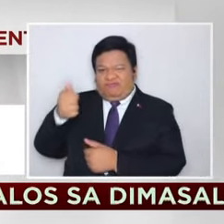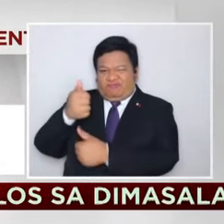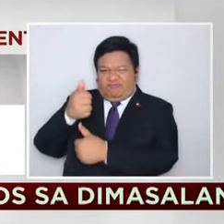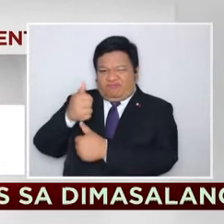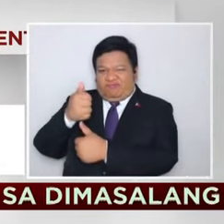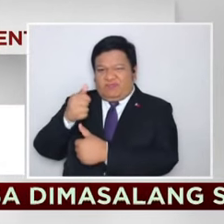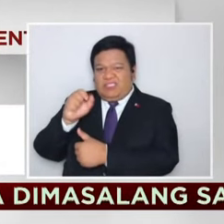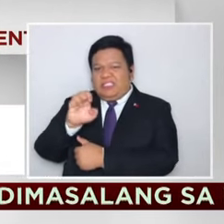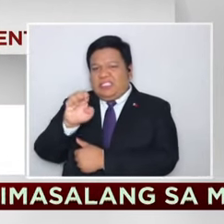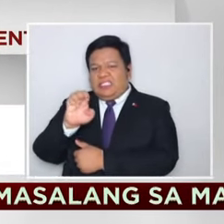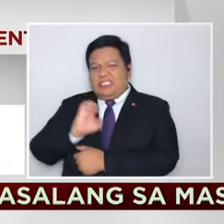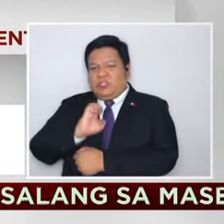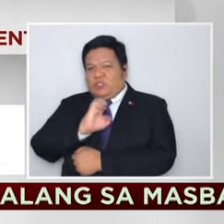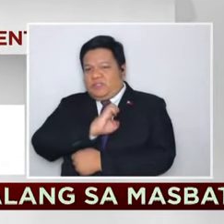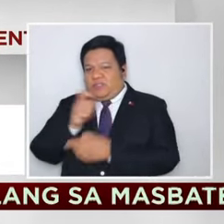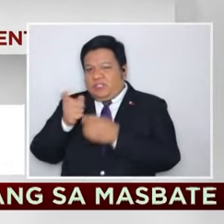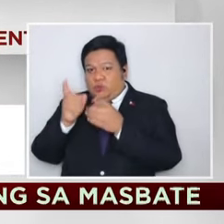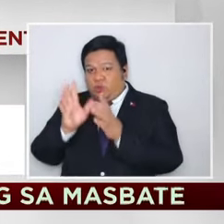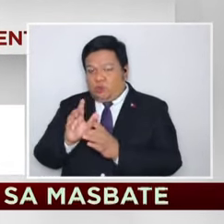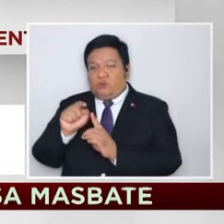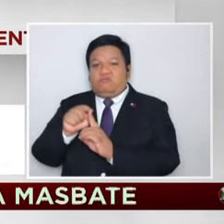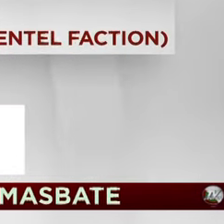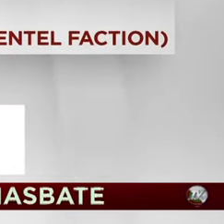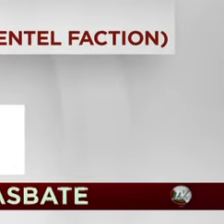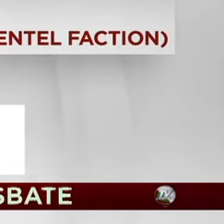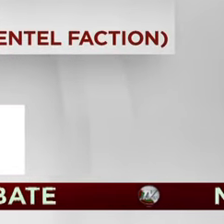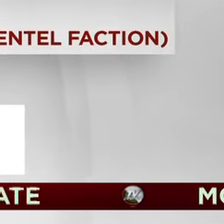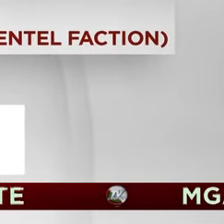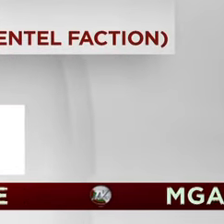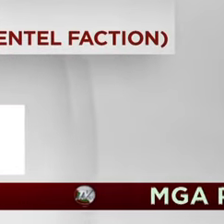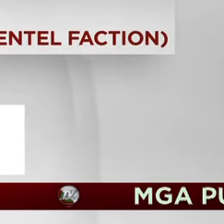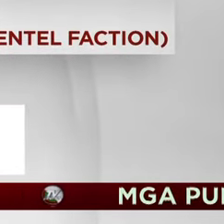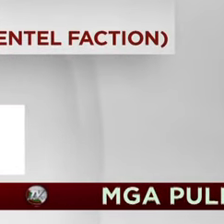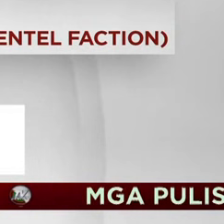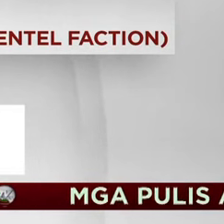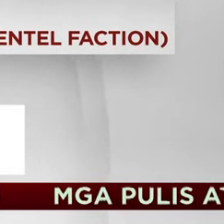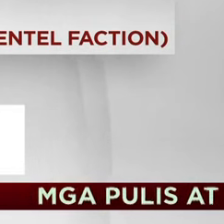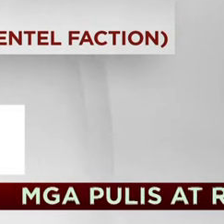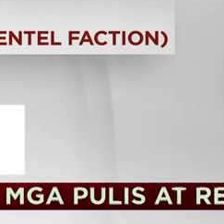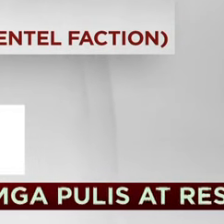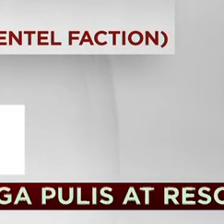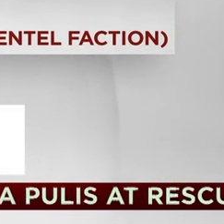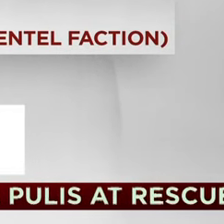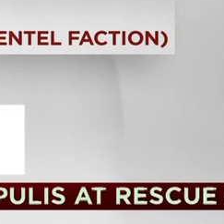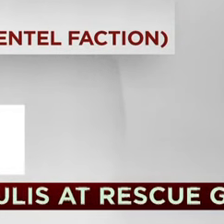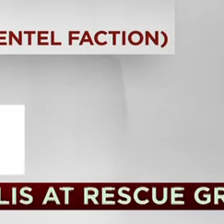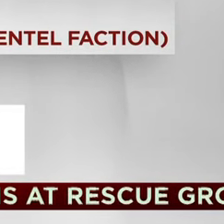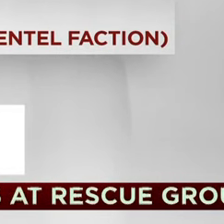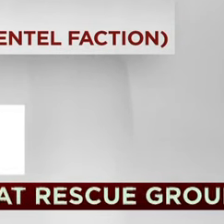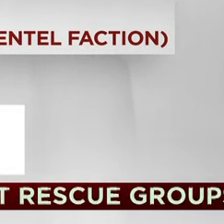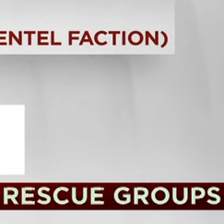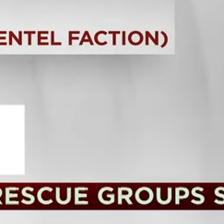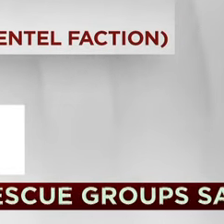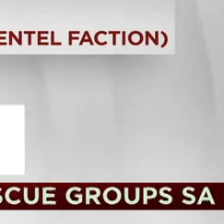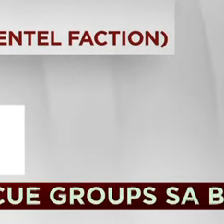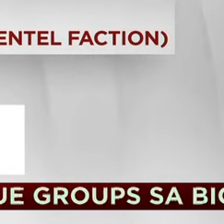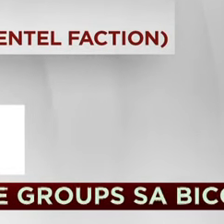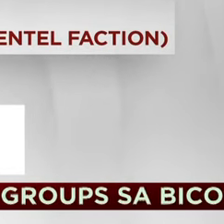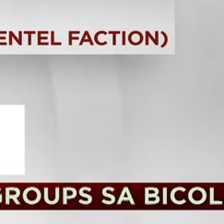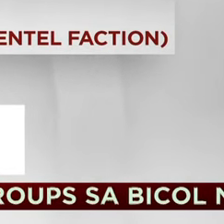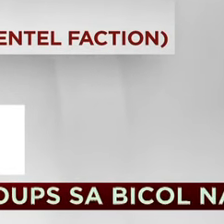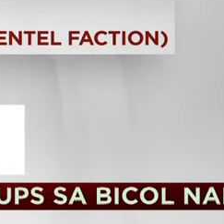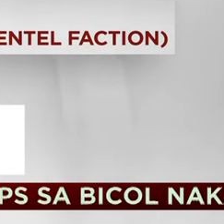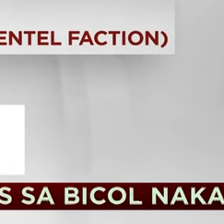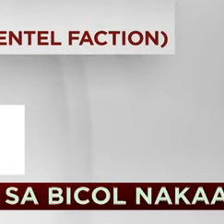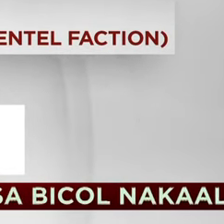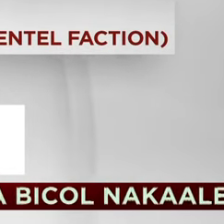Anya, kinikilala ng mga grassroots members at senior leaders ng PDP Laban ang liderato ni Senator Pimentel, habang